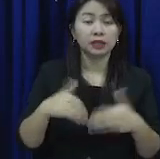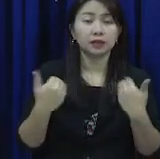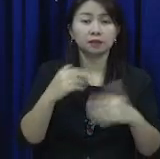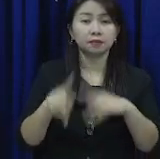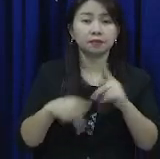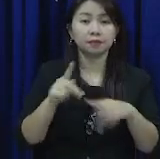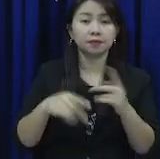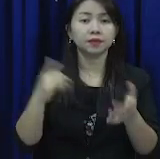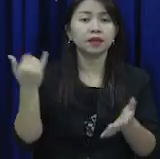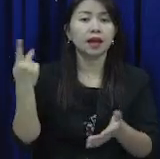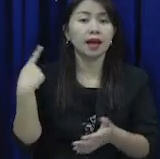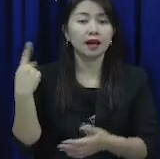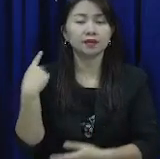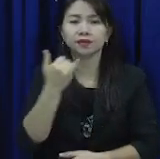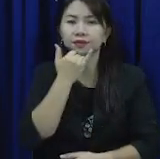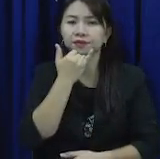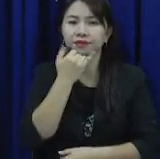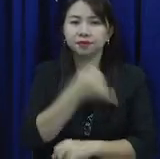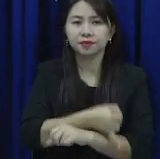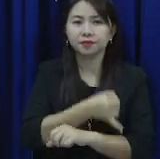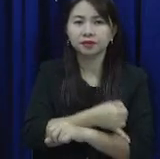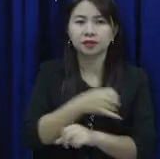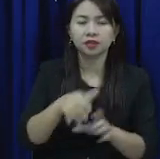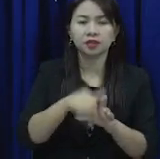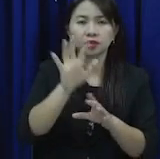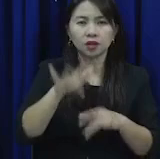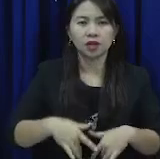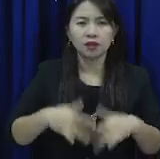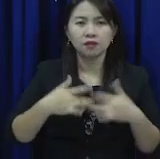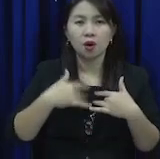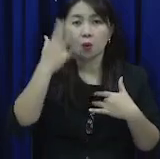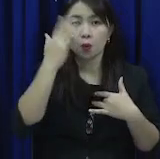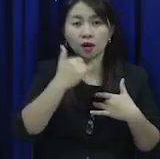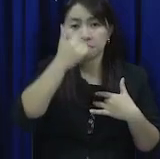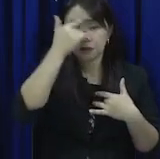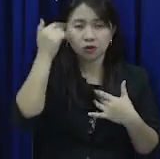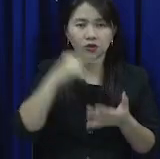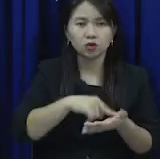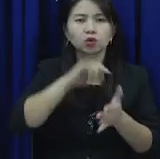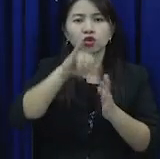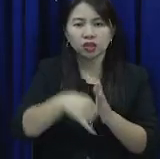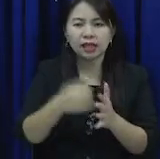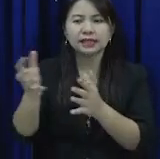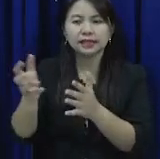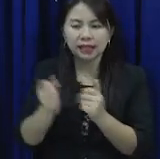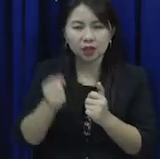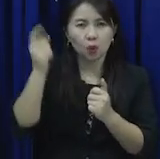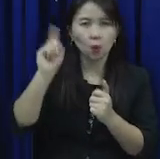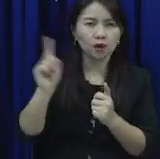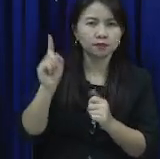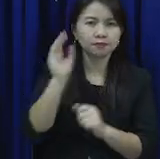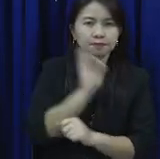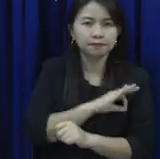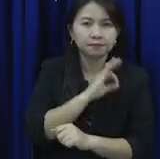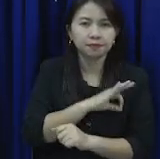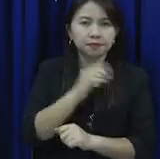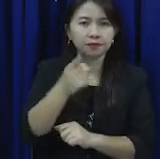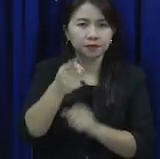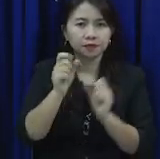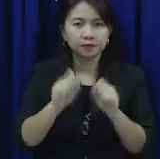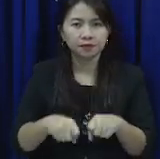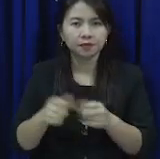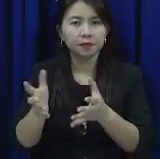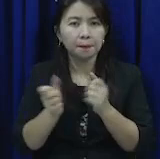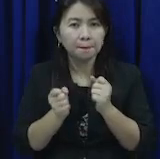buhay It's because of the reason that you are looking after the benefits tama kung ano yung makukuha ninyo pero